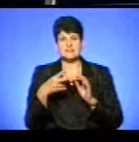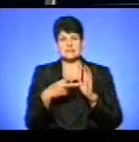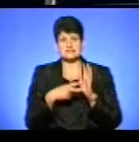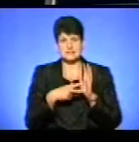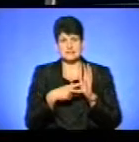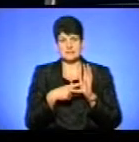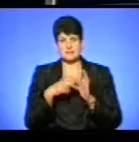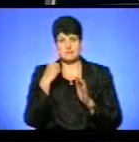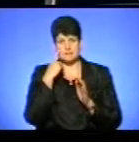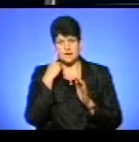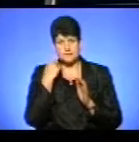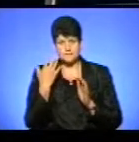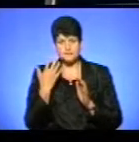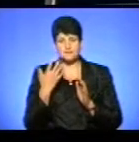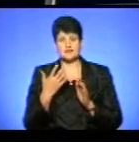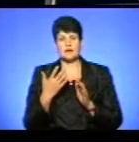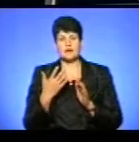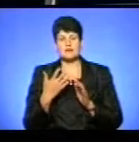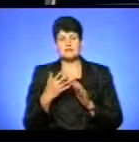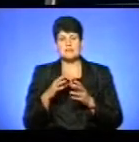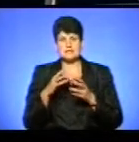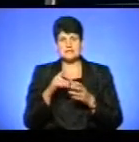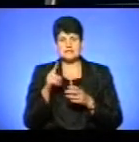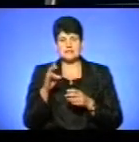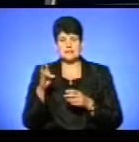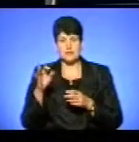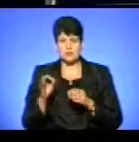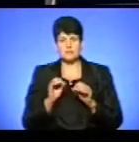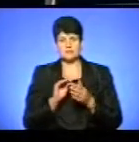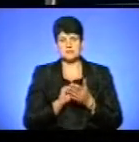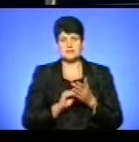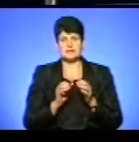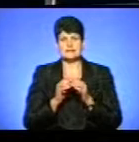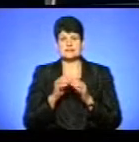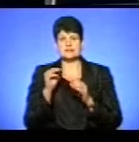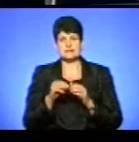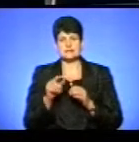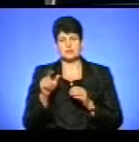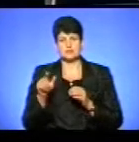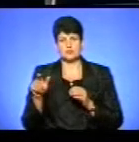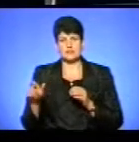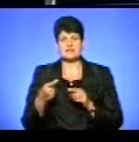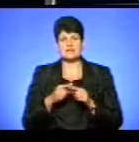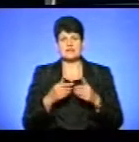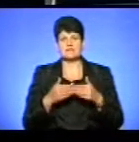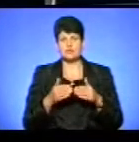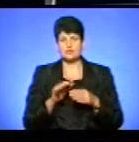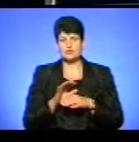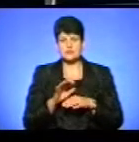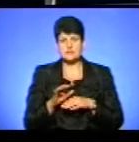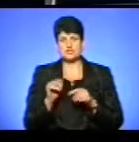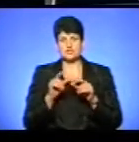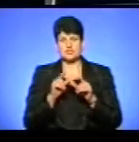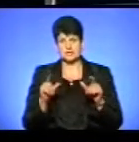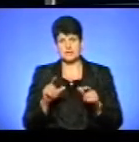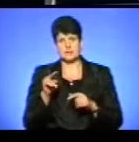балів. ЗНО-2018 в Тернопільській області складали 10 тисяч осіб. Це випускники шкіл і профтехучилищ, а